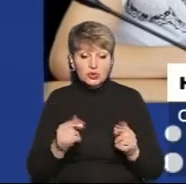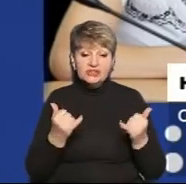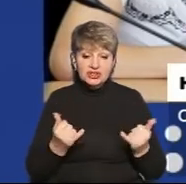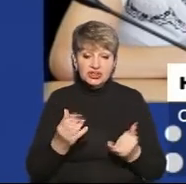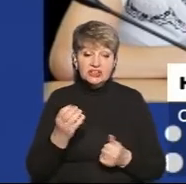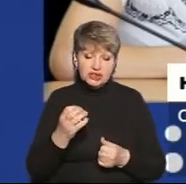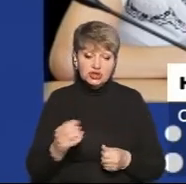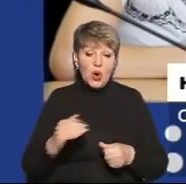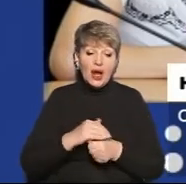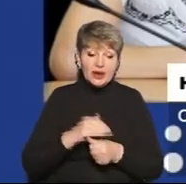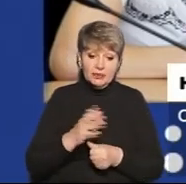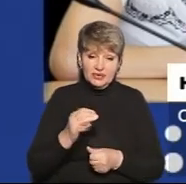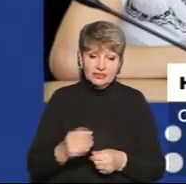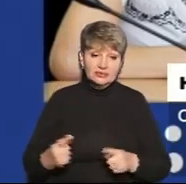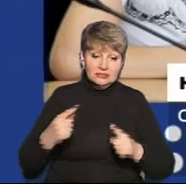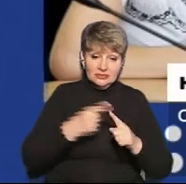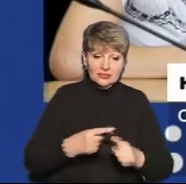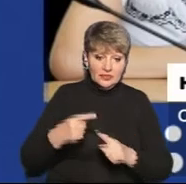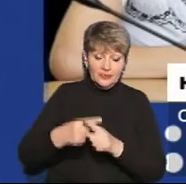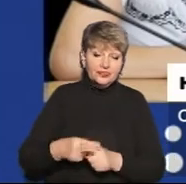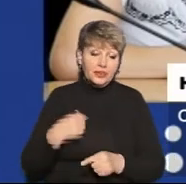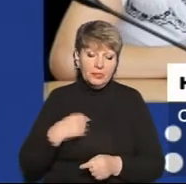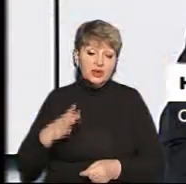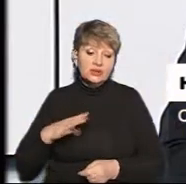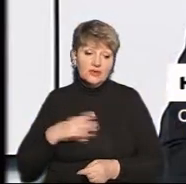тому десь очікуємо кінець грудня, листопад.